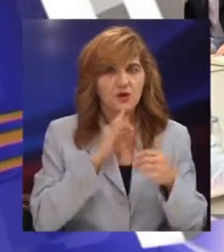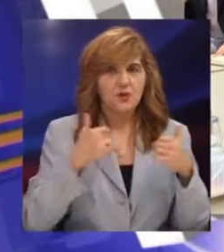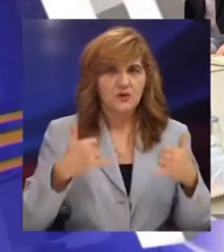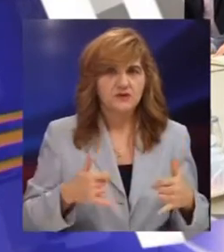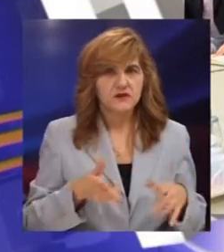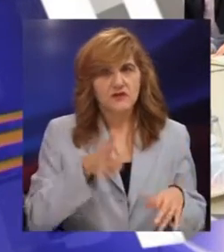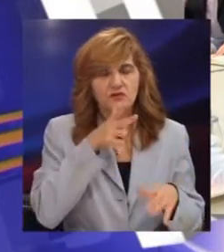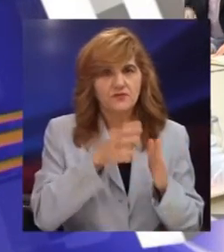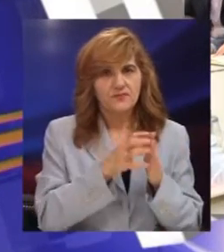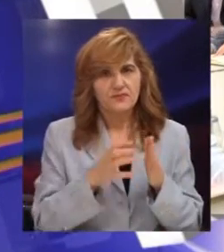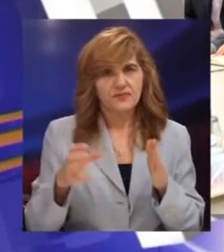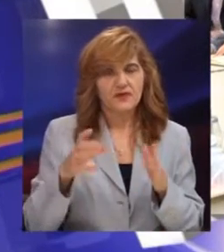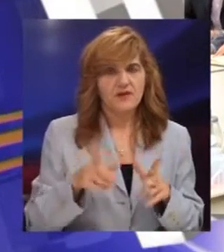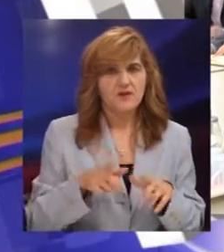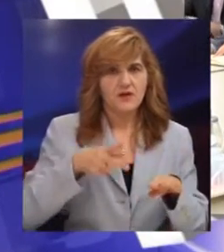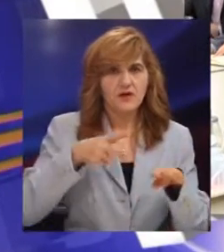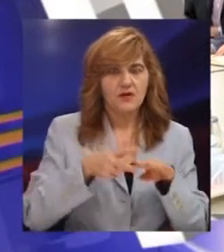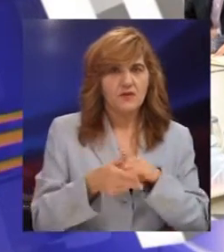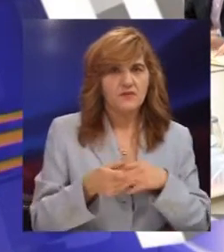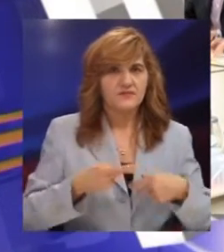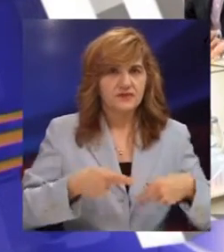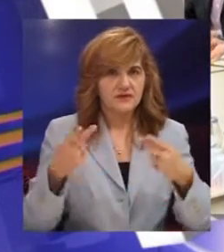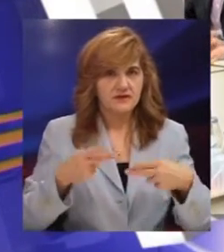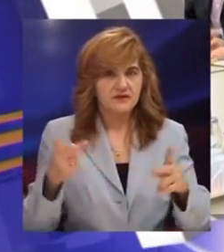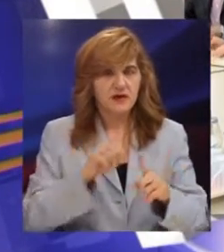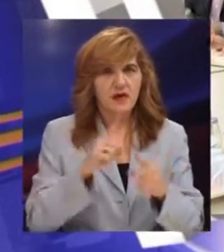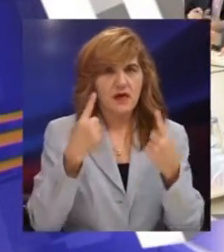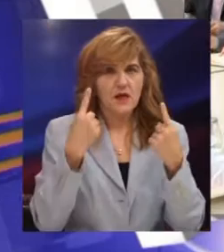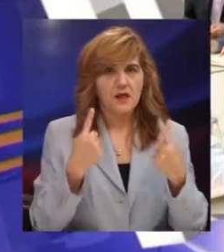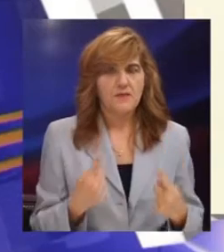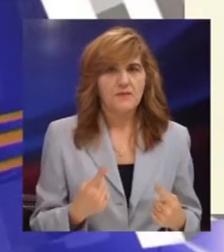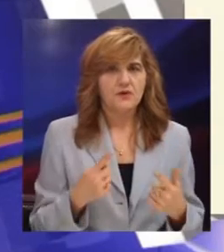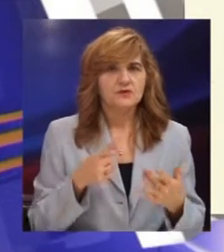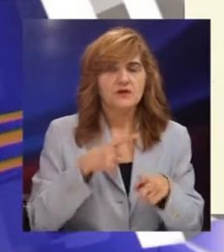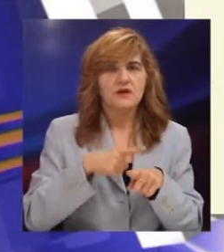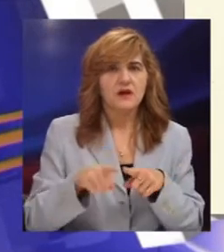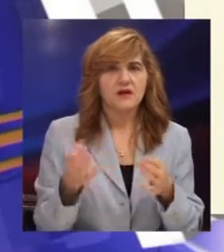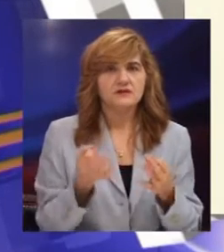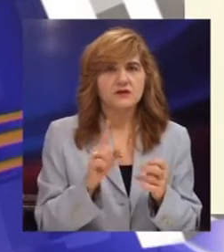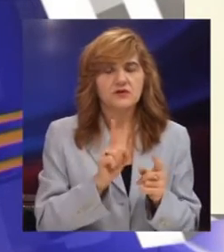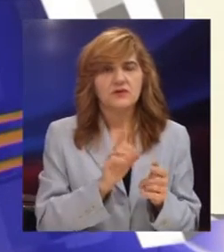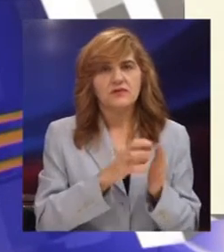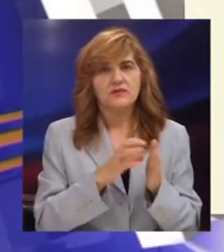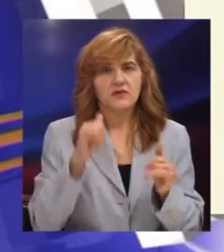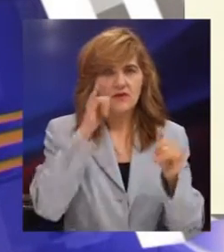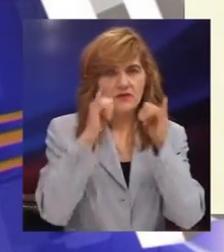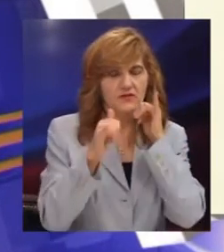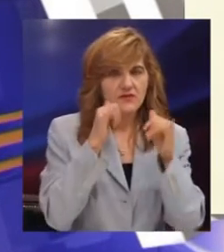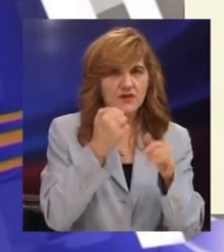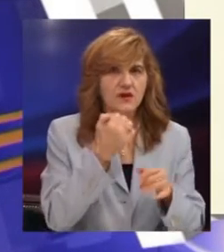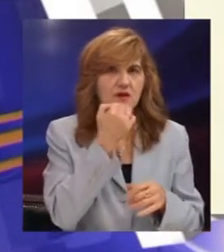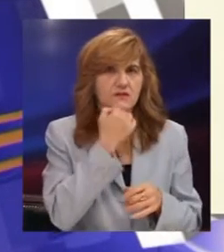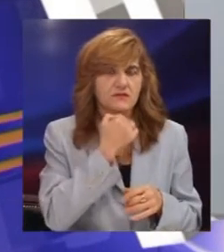sada nameravaju da obnove. Nakon ukidanja sankcija Iranu, ne postoji više prepreka za uspostavljanje saradnje u oblasti turizma, poljoprivrede